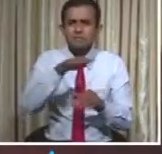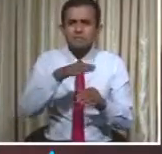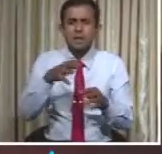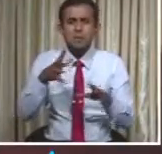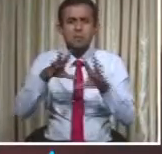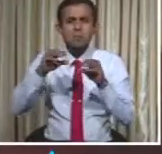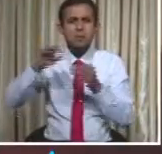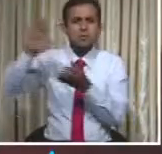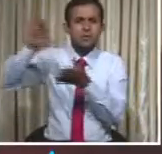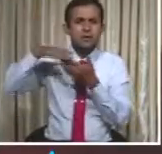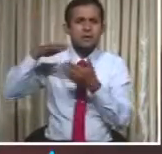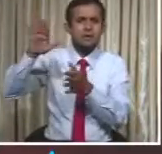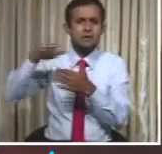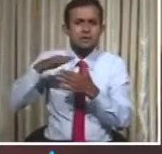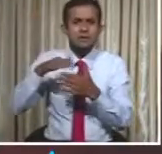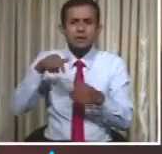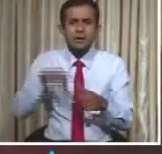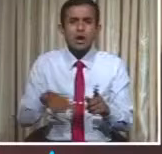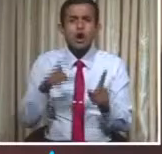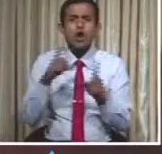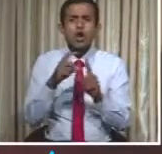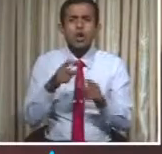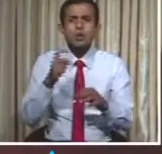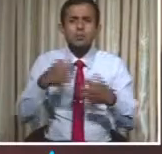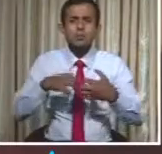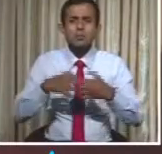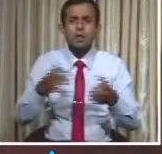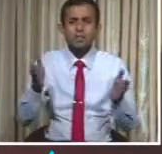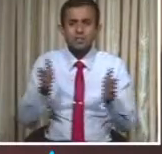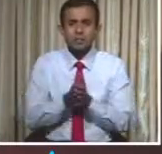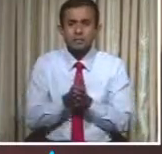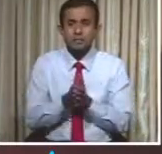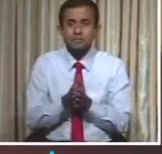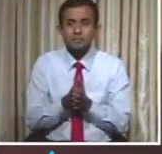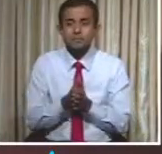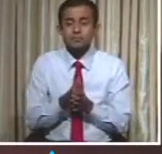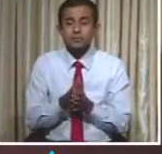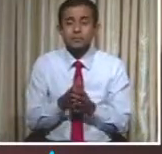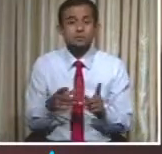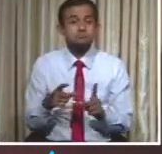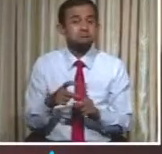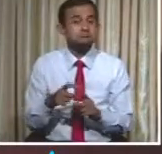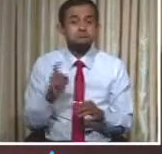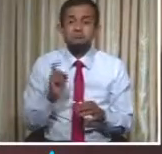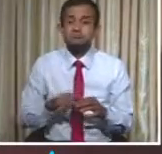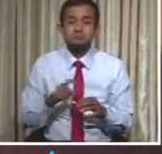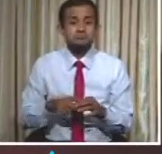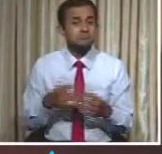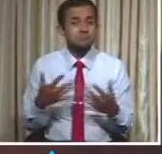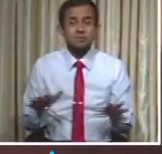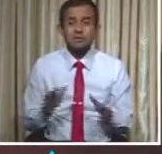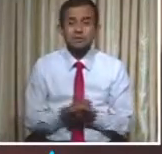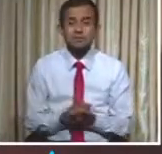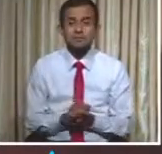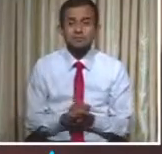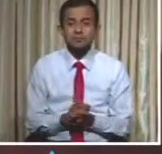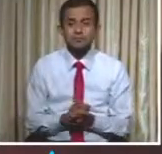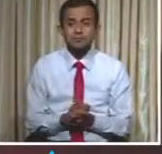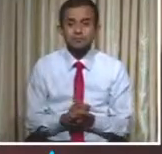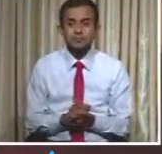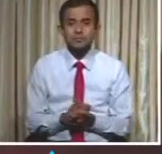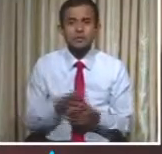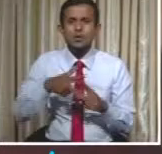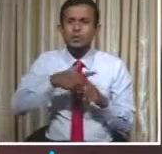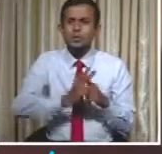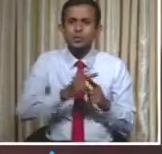කොටස් ගෙන්වීමේ සිට අද මේ ඩොලර් පිළිබඳ අර්බුදයත් එක්ක බරපතල ප්‍රශ්නයකට මුහුණ දීලා තියෙනවා. ඒ වගේම තමයි